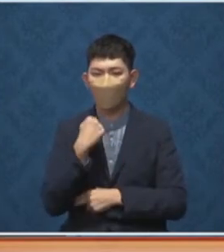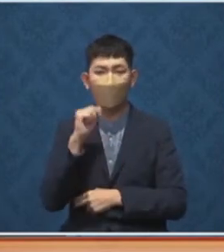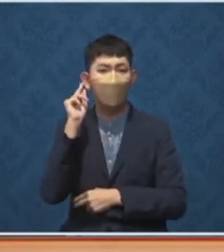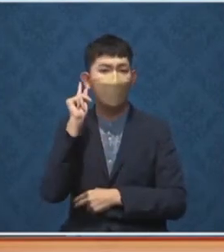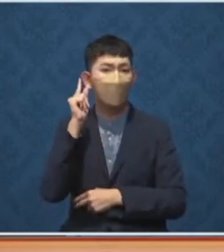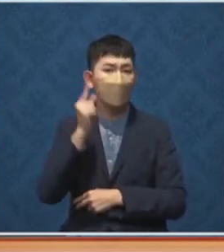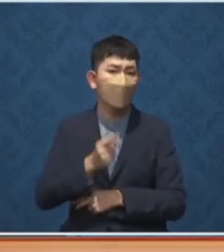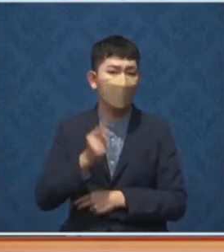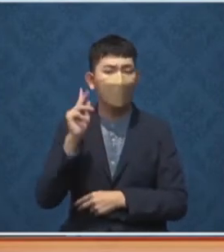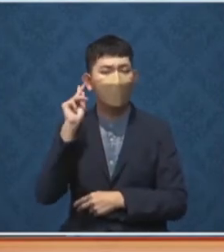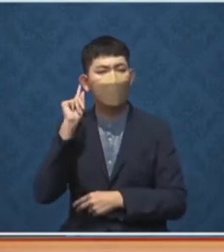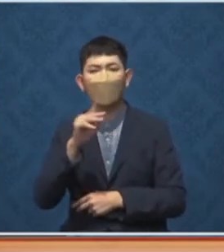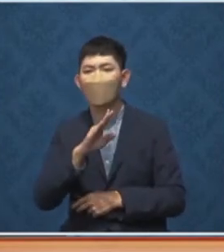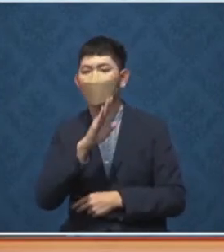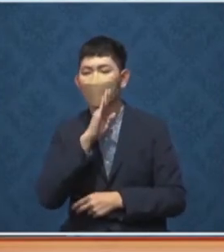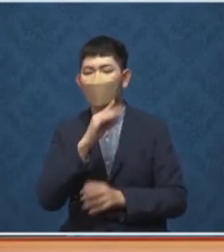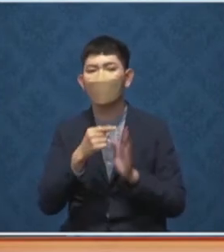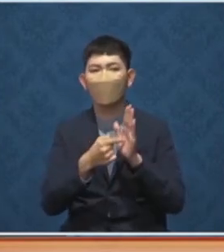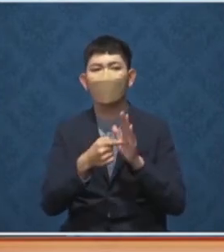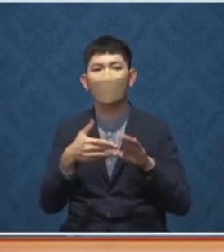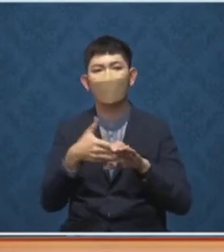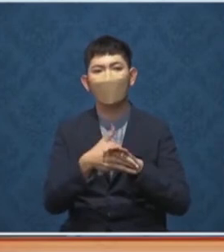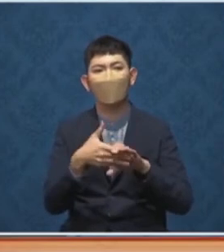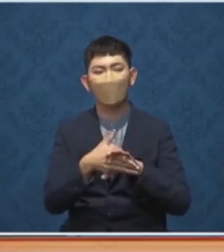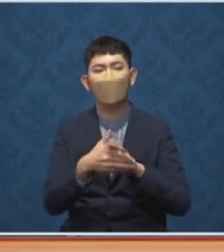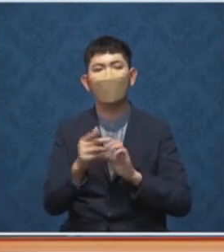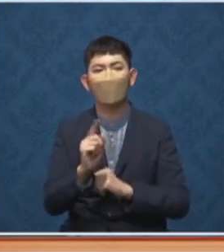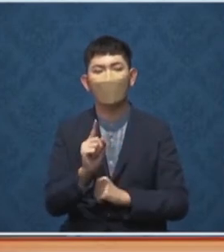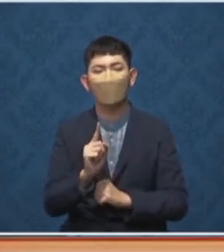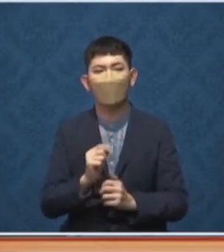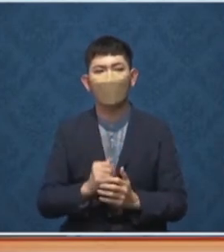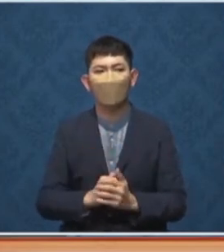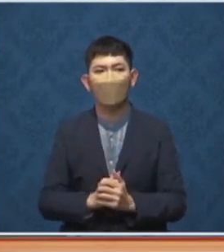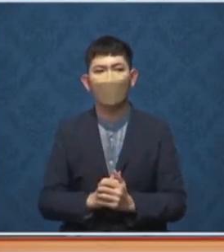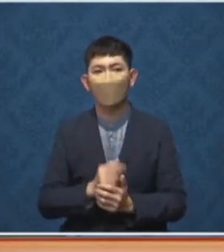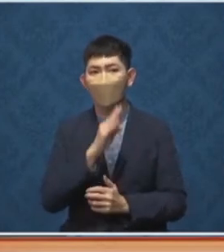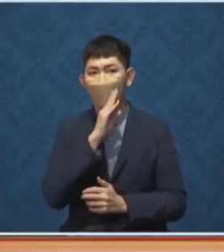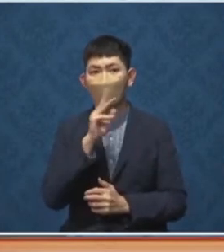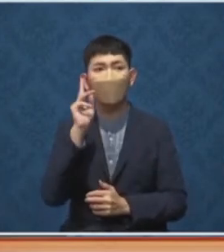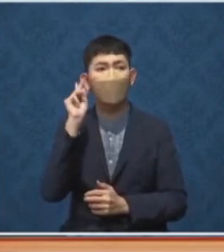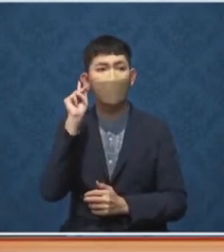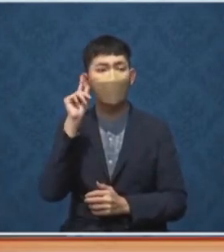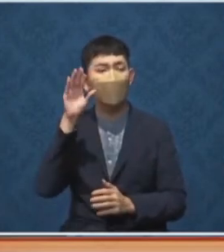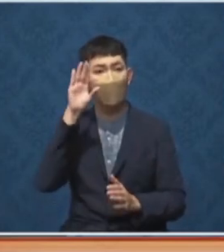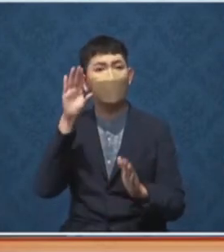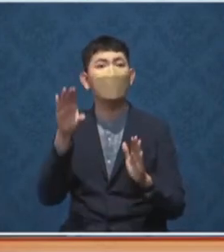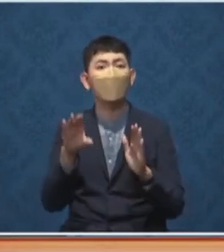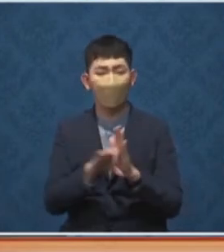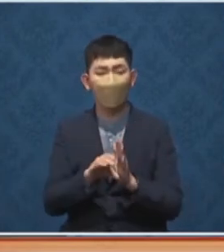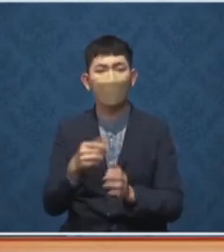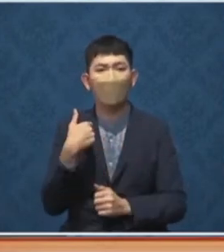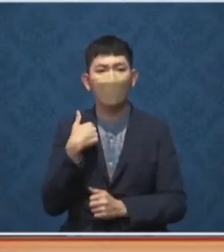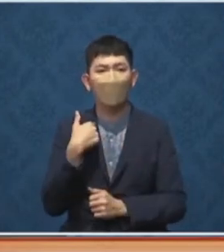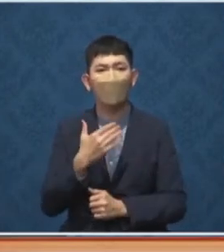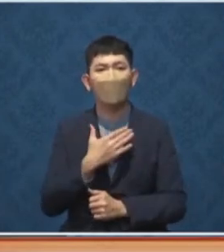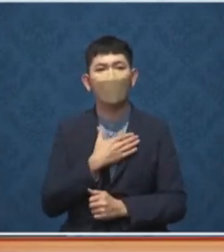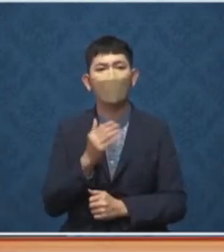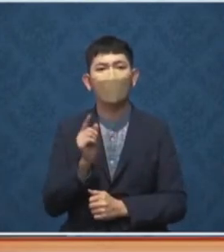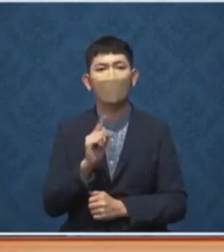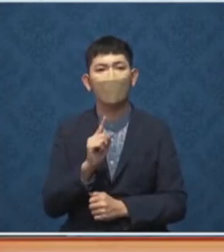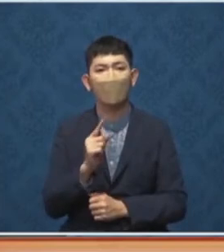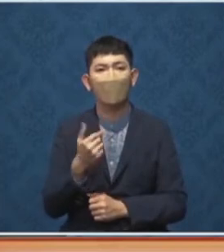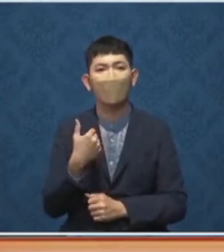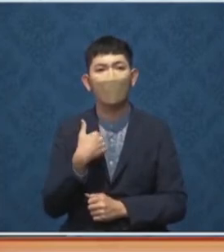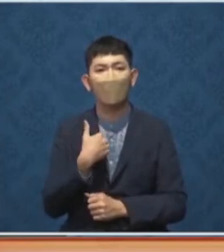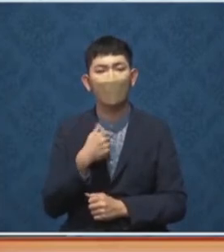นเปข่าวจริหอข่าวปรอมอย่เช่นไลดถดไปครับถ้าเปข่วทมีรภาพครับ เรากจะใช้เครองมือ Rever